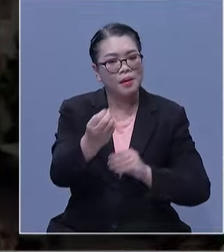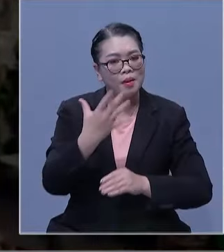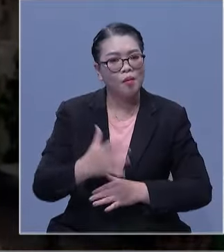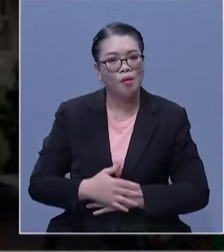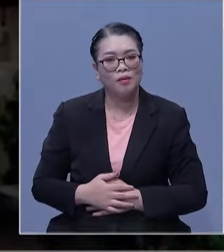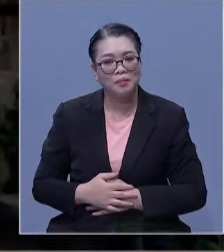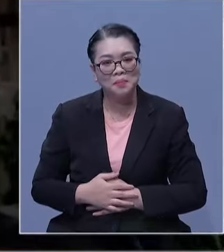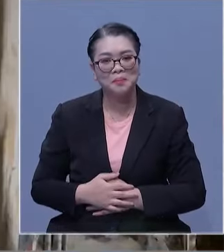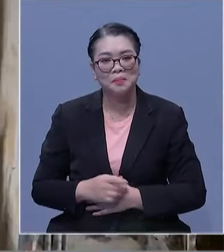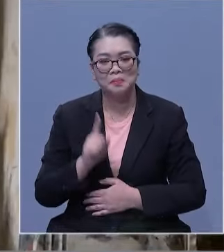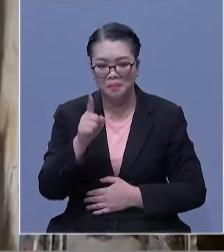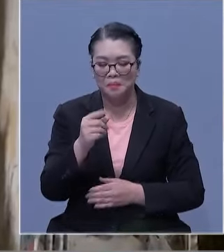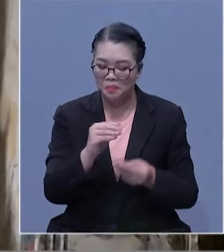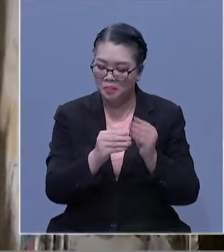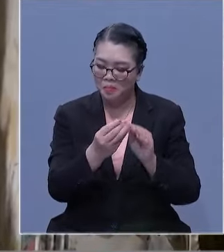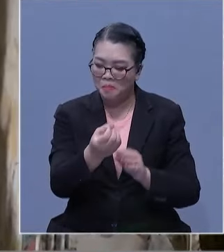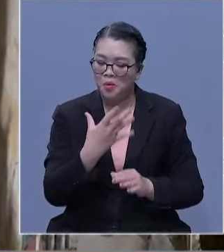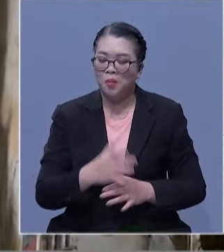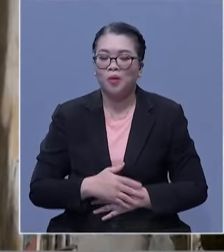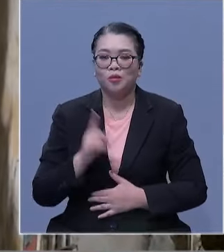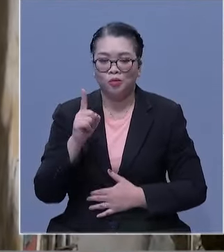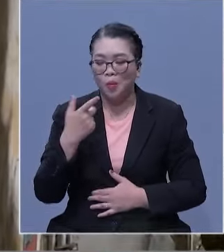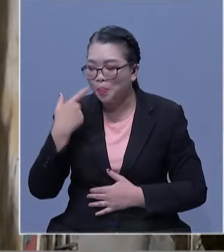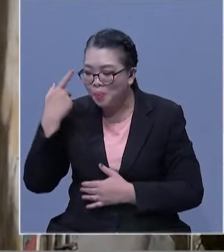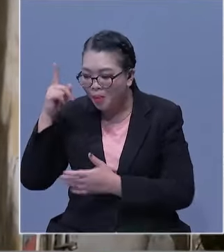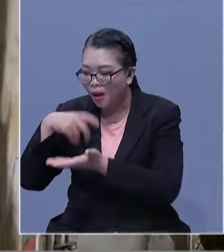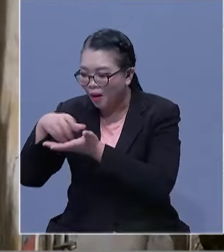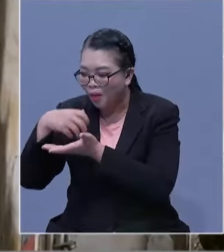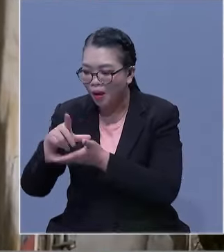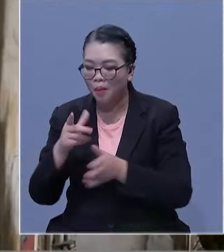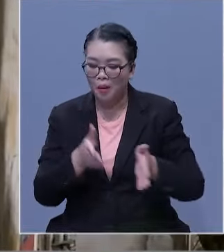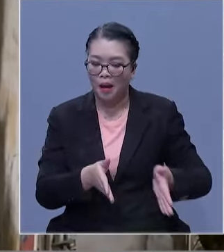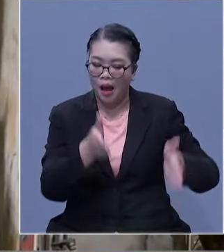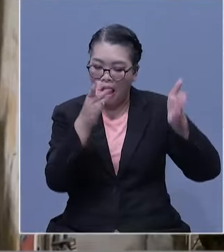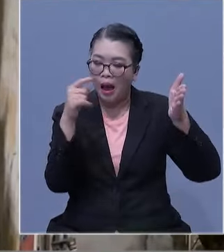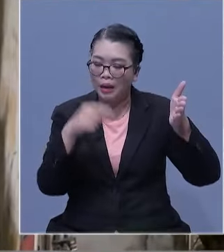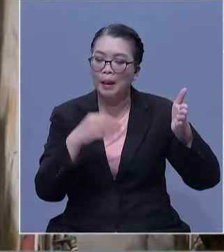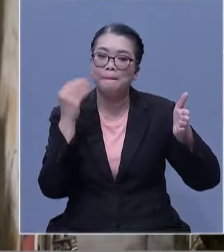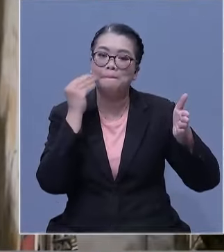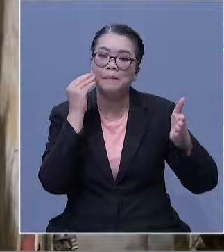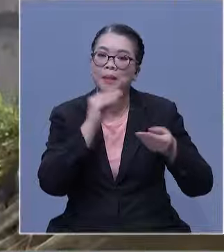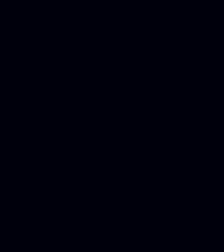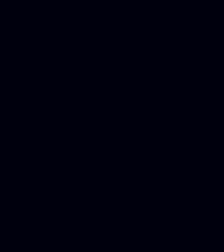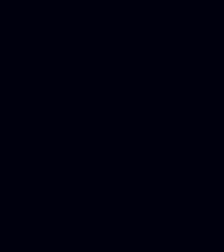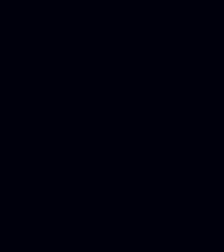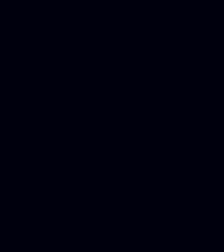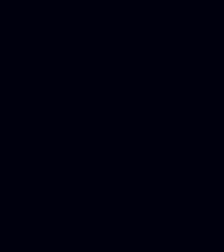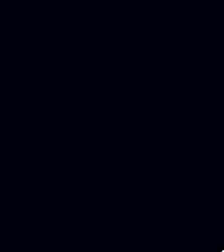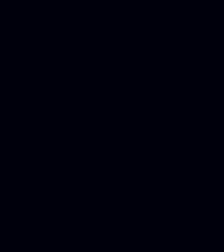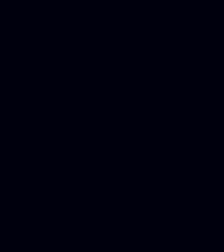ต้องยอนกลบไปเทกแล้หไปคืนกับคปาท่านนอกรอบนะอันนี้เปเรื่องคามเชื่อนะครับ